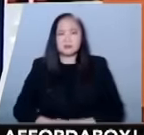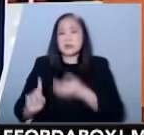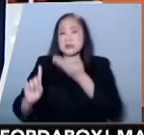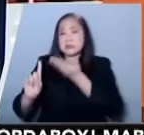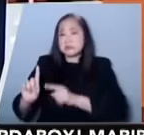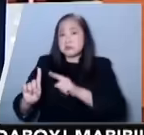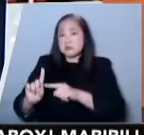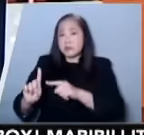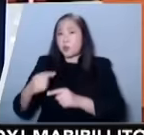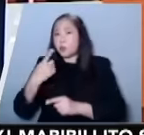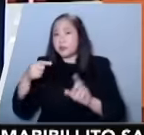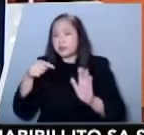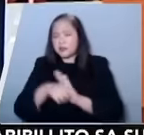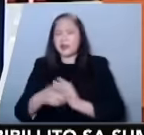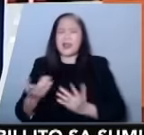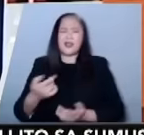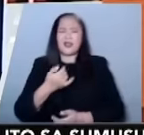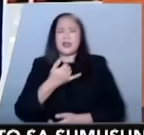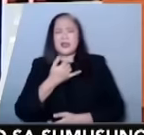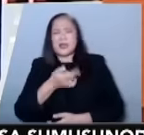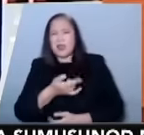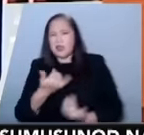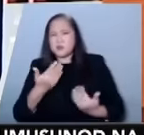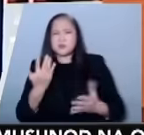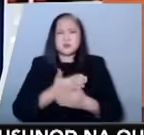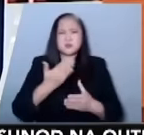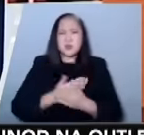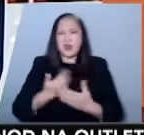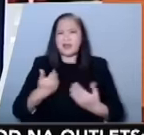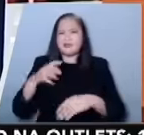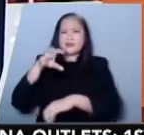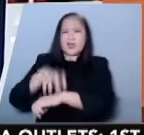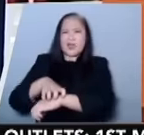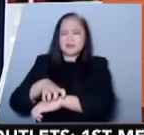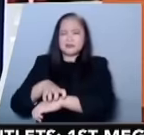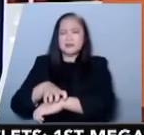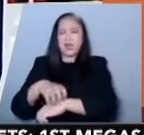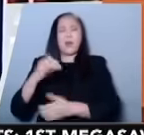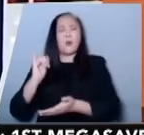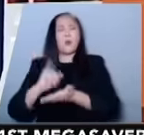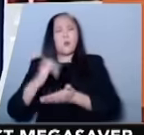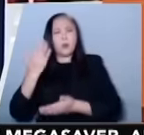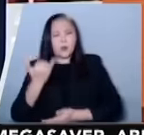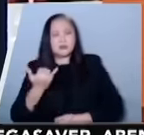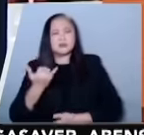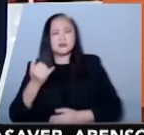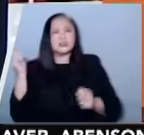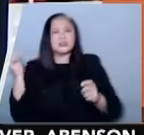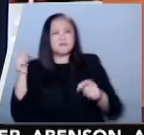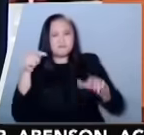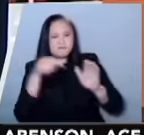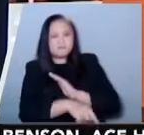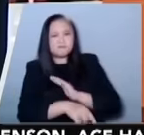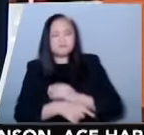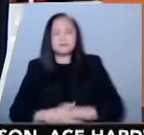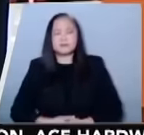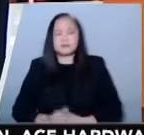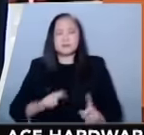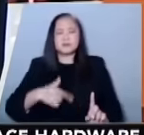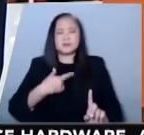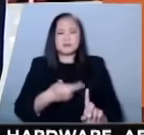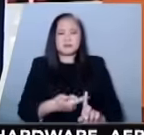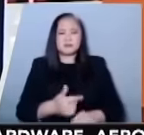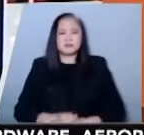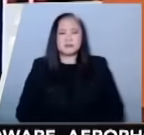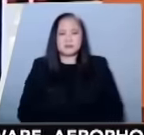umano ang nakawalang aso, kaya pinatay. Yan ang unang balita ni Jessica Kalinog ng GMA Regional TV,